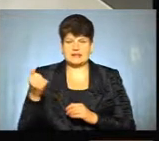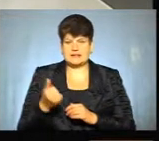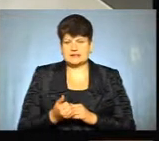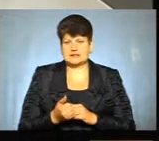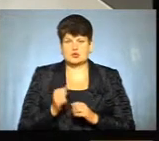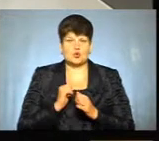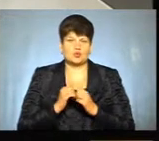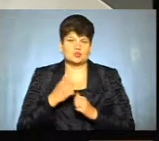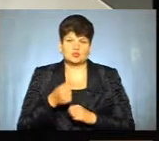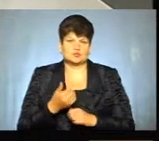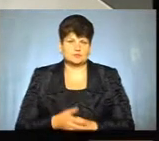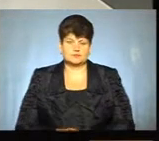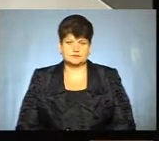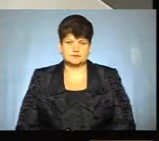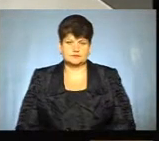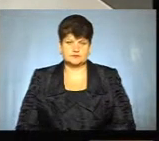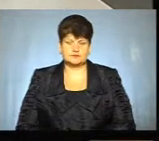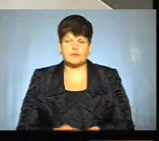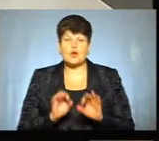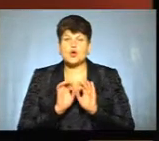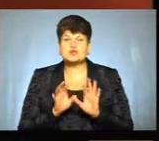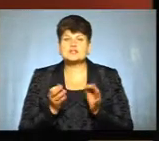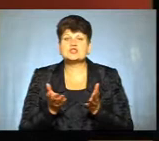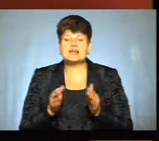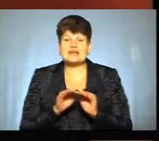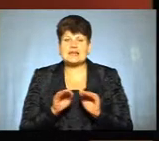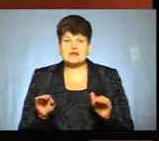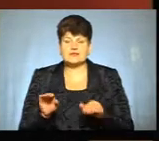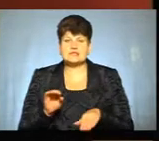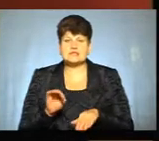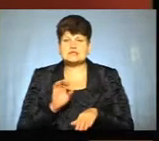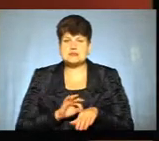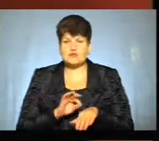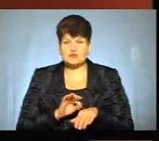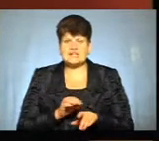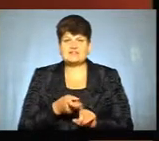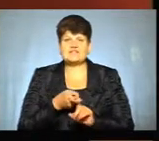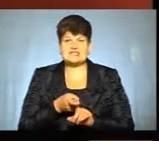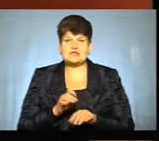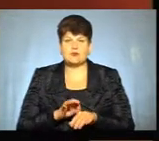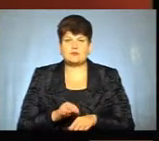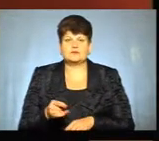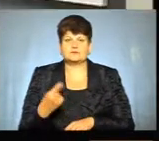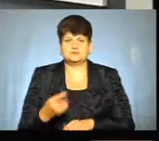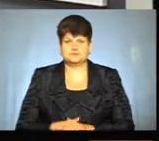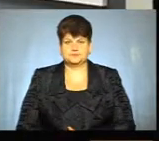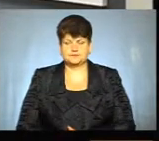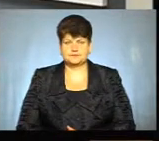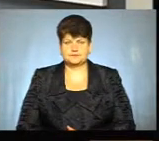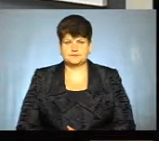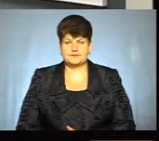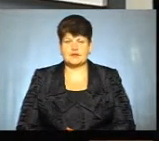мабуть, і щорічно. Розкажіть, який рівень захворюваності на інфекційні хвороби на Тернопільщині?